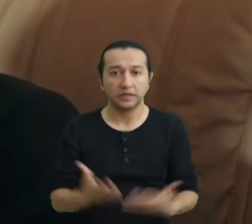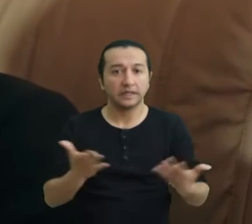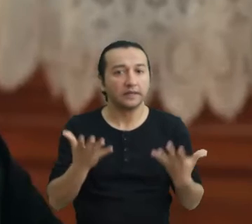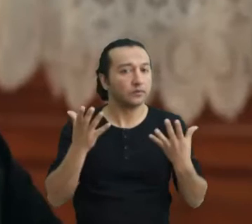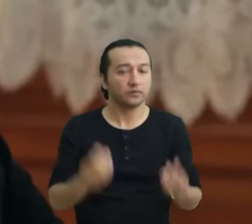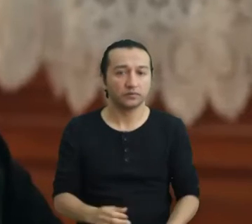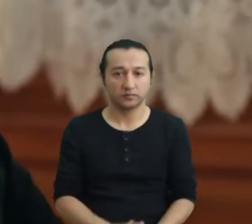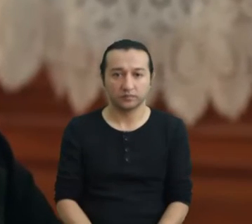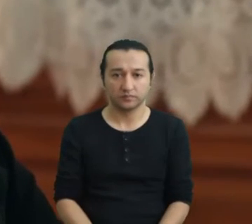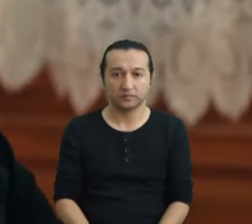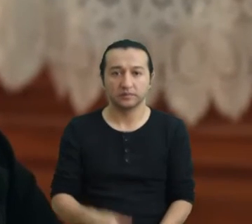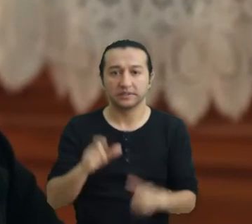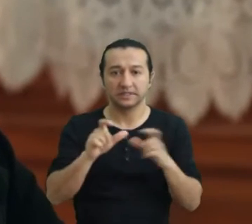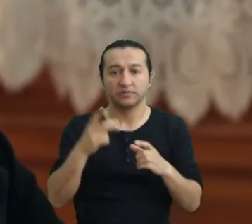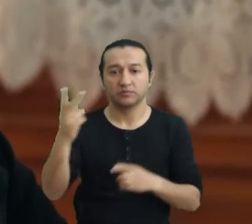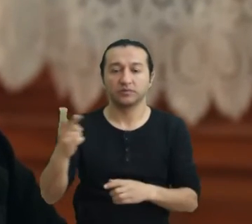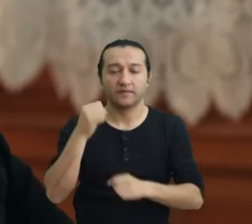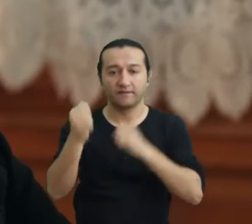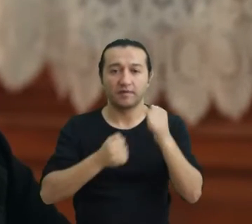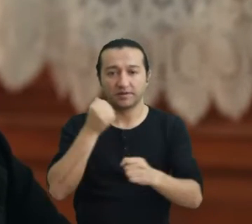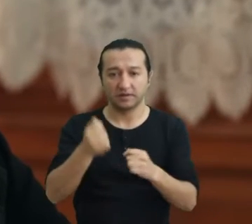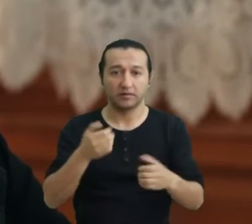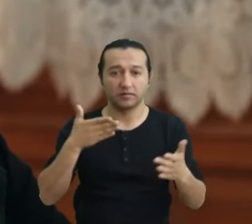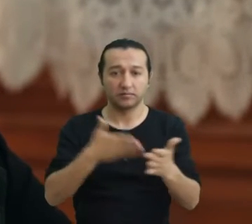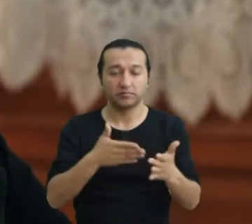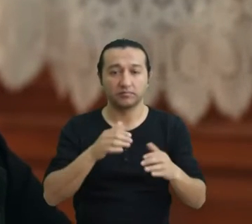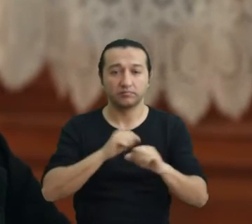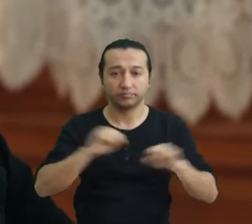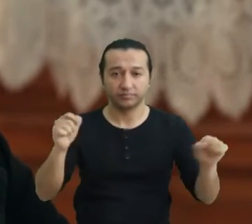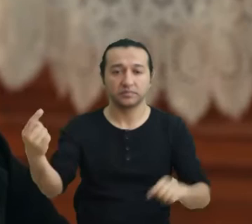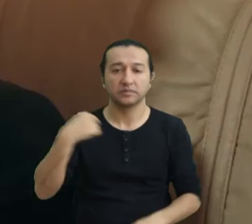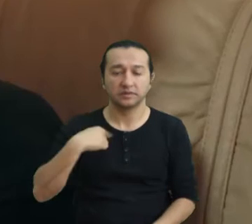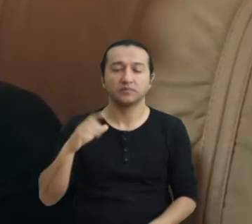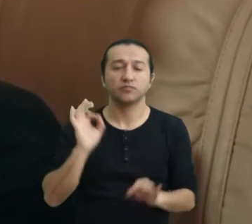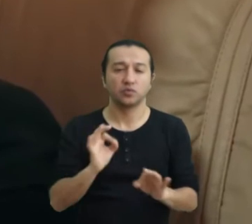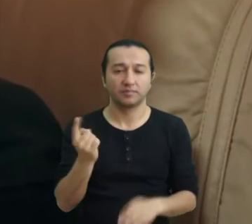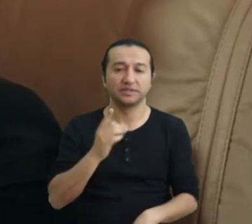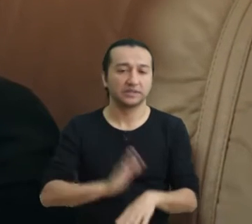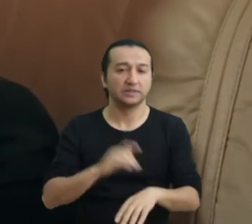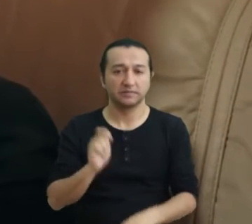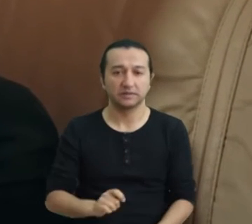Neler oluyor? Smith'in rafineriye yaptığımız saldırıyı cevapsız bırakmayacağını umuyoruz.